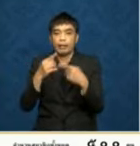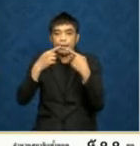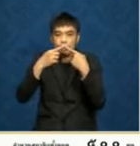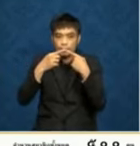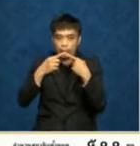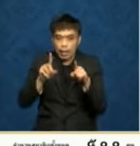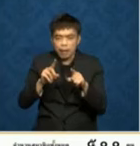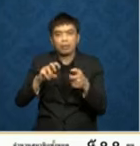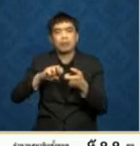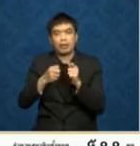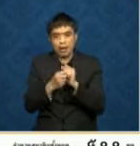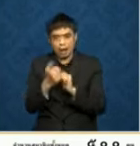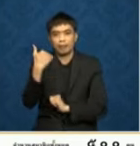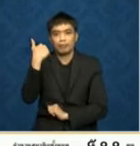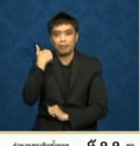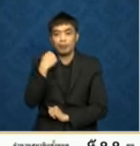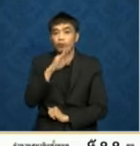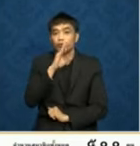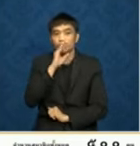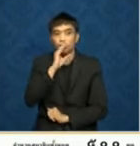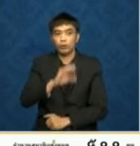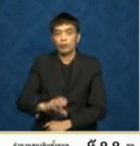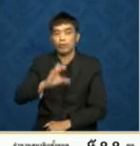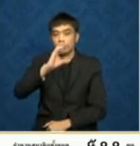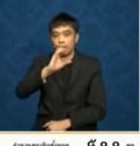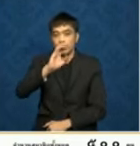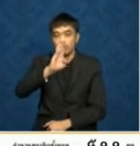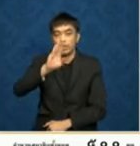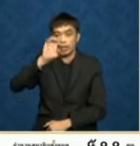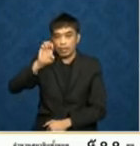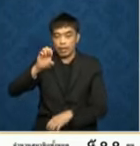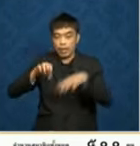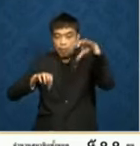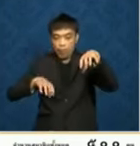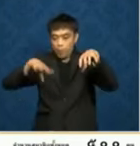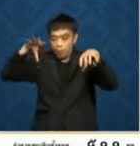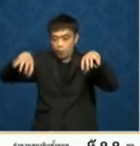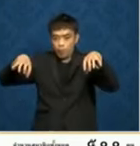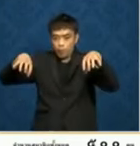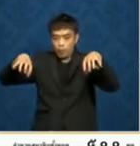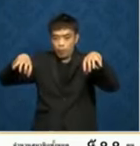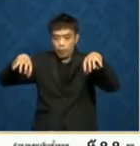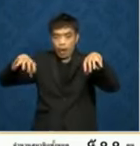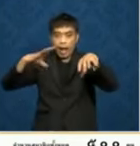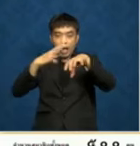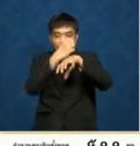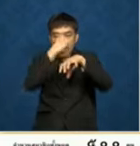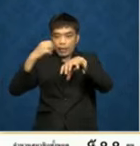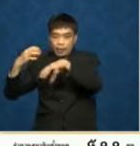้เกิดปัหาด้ซ้ำเพราef completing CBE 2 ที่มี 2หน่อยงานที่อำนาษณหน่าที่